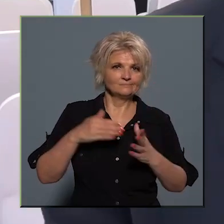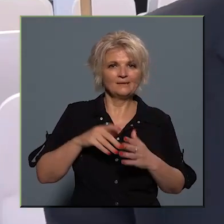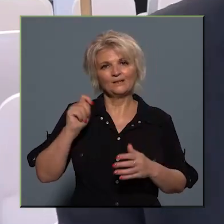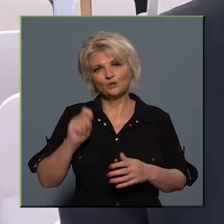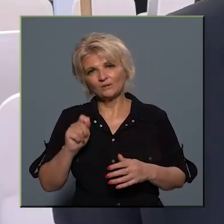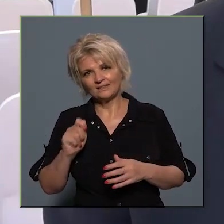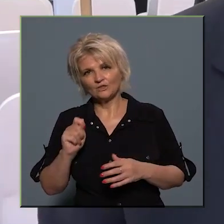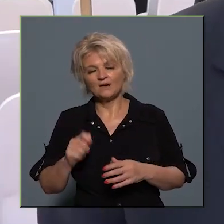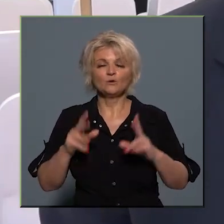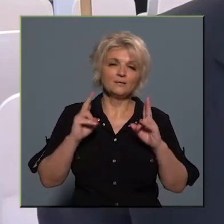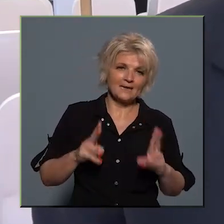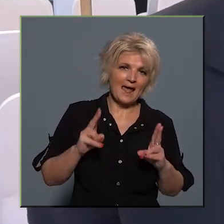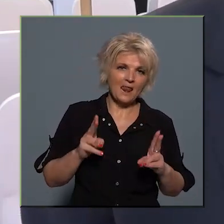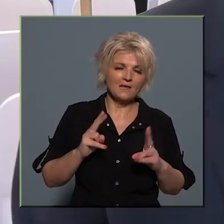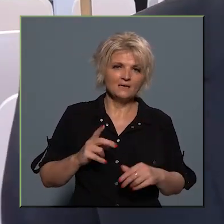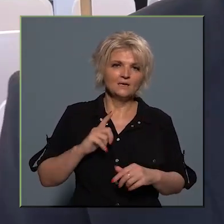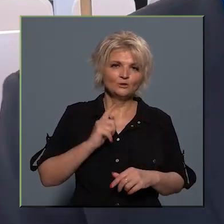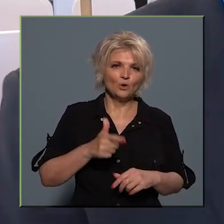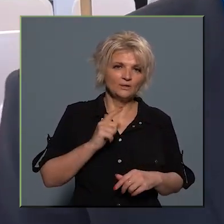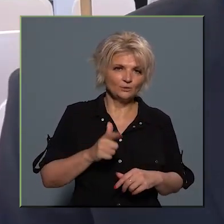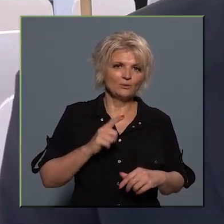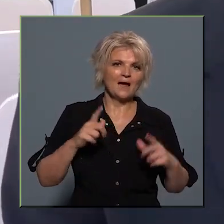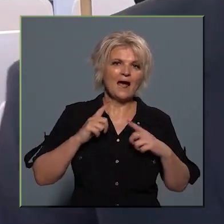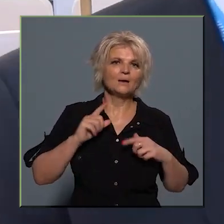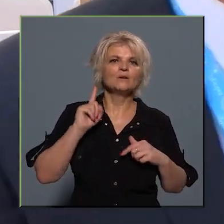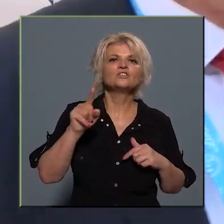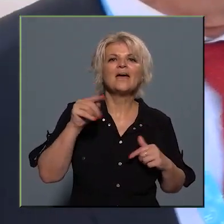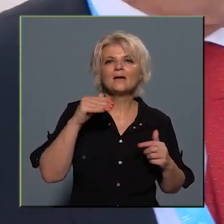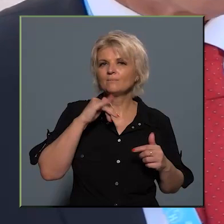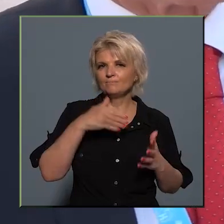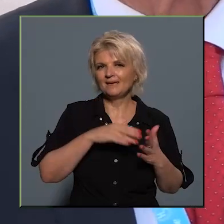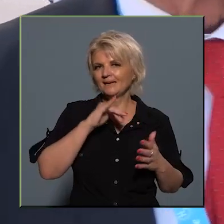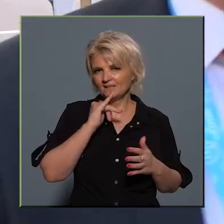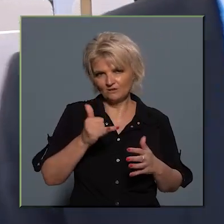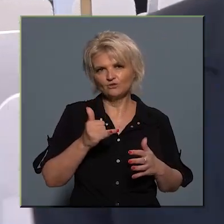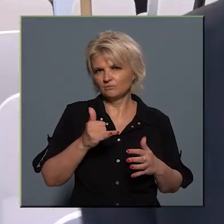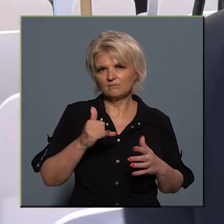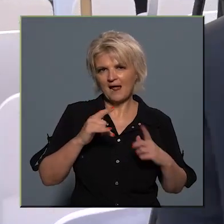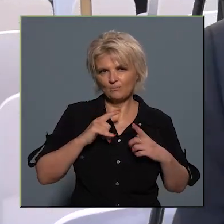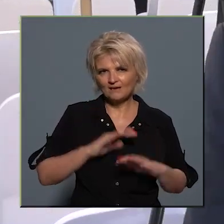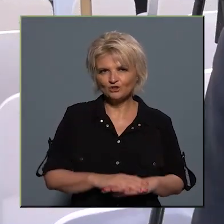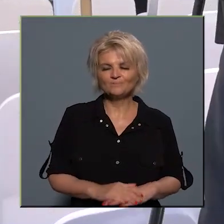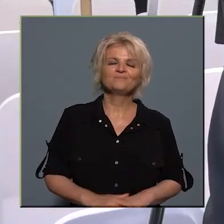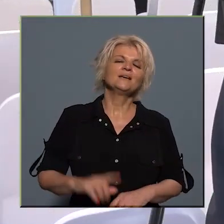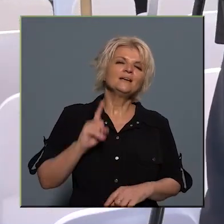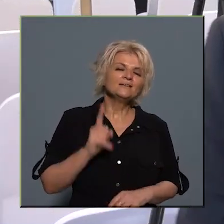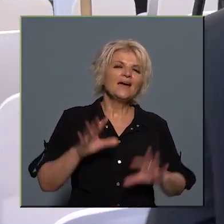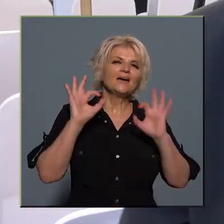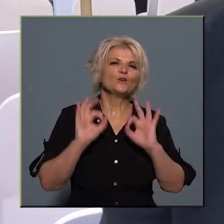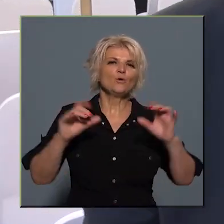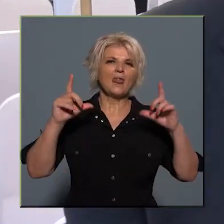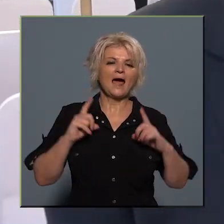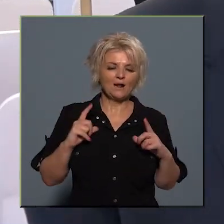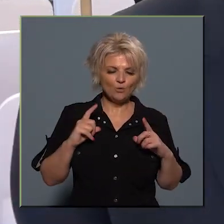kell üzemanyag töltőállomást tétesíteni, de az még nincsen. Jól állunk ellenben